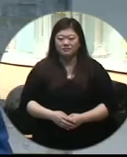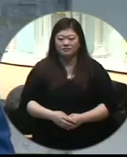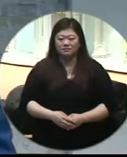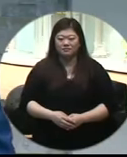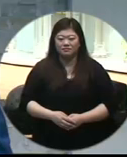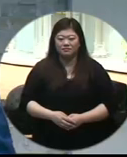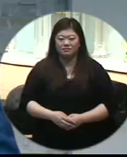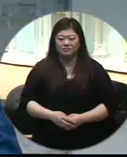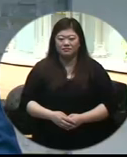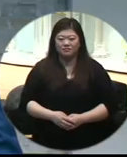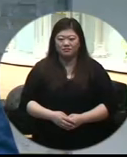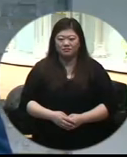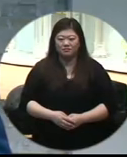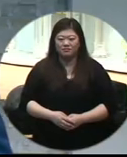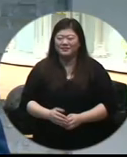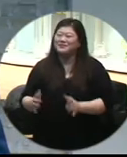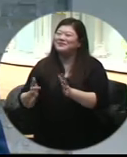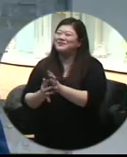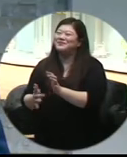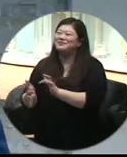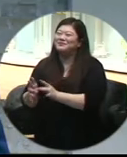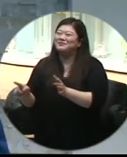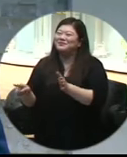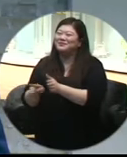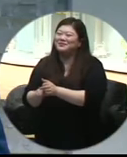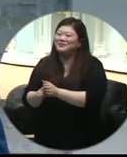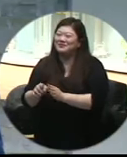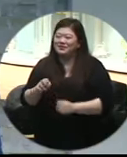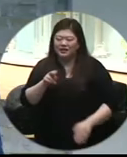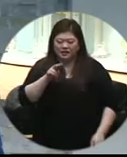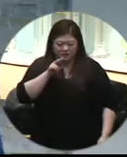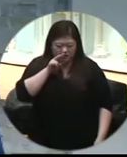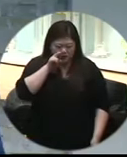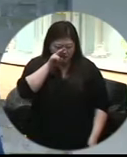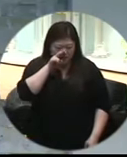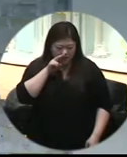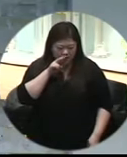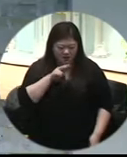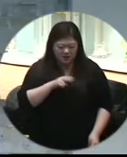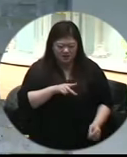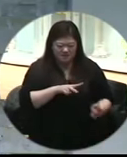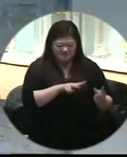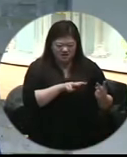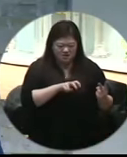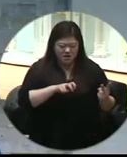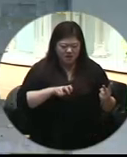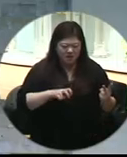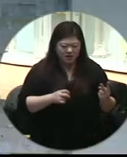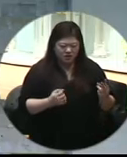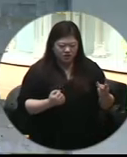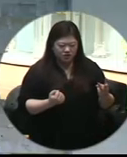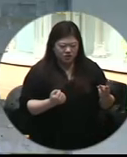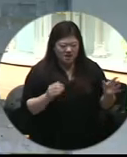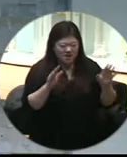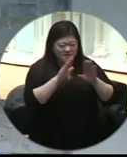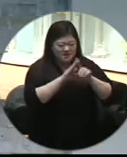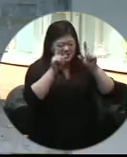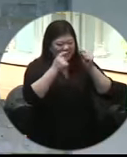무슨 시기 질투에 시간 보냅니까? 미움이 분노가 쌓여서 밤을 잠을 못 잡니까?